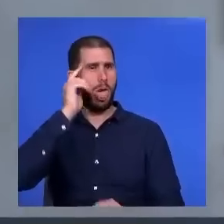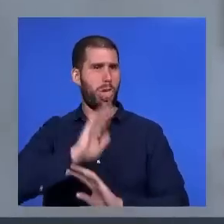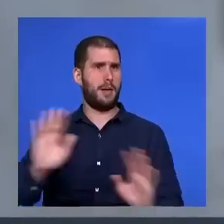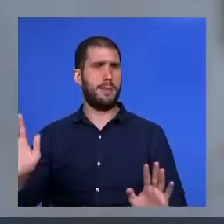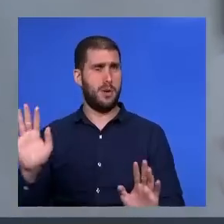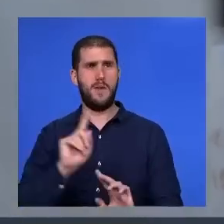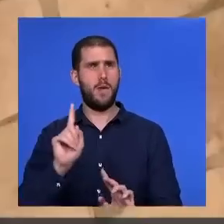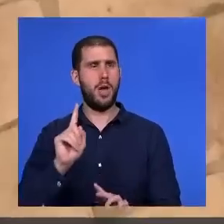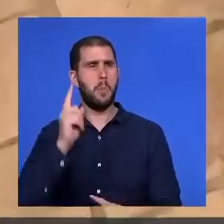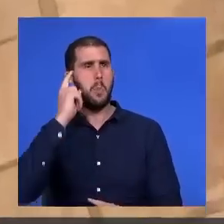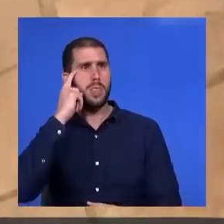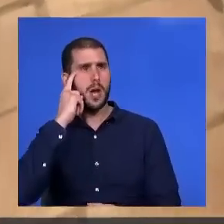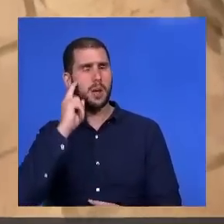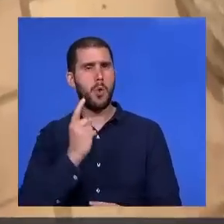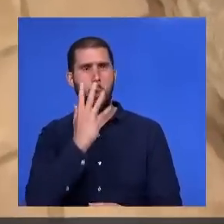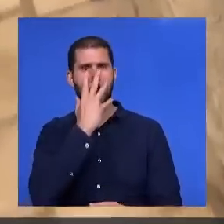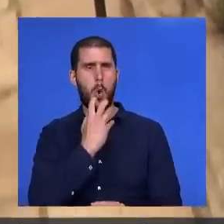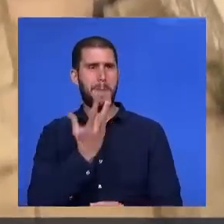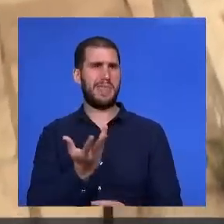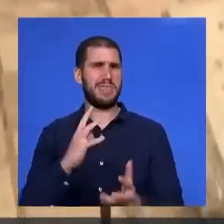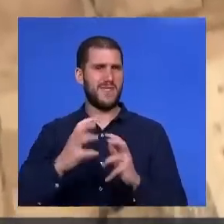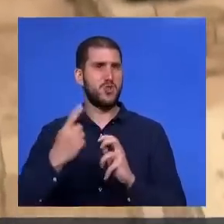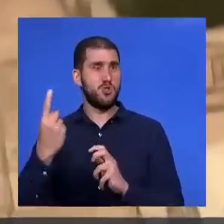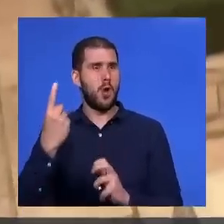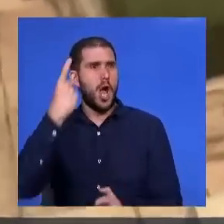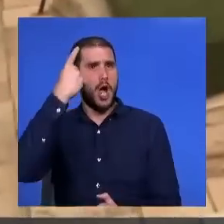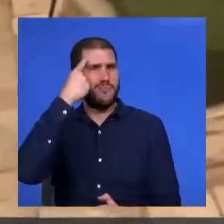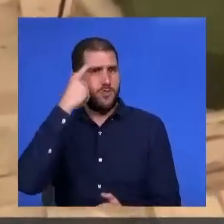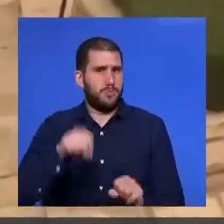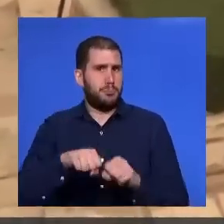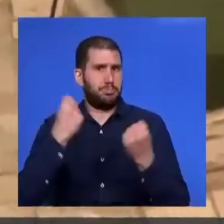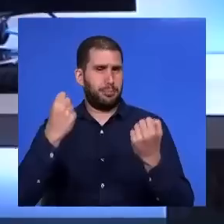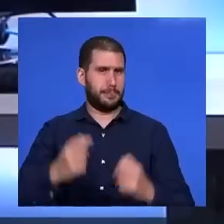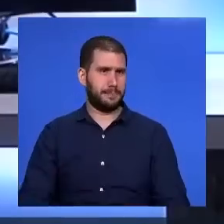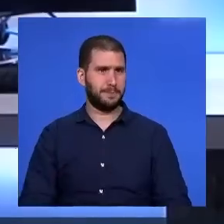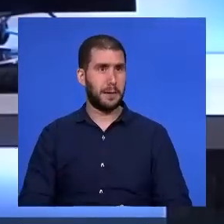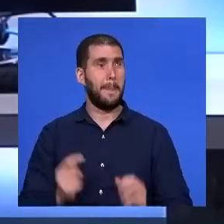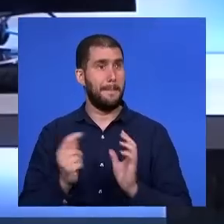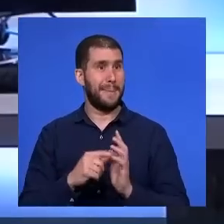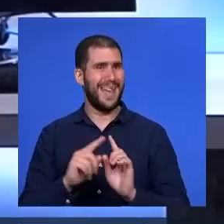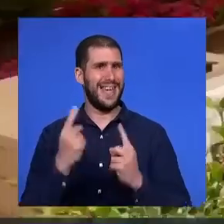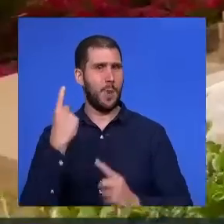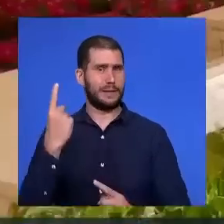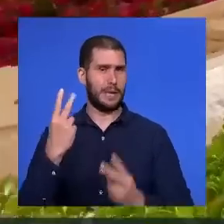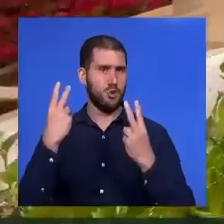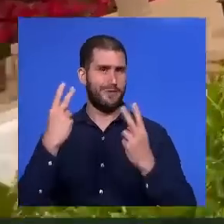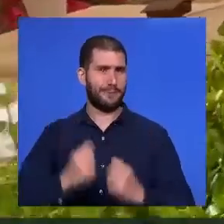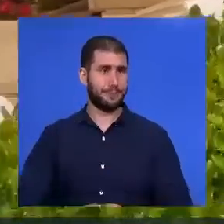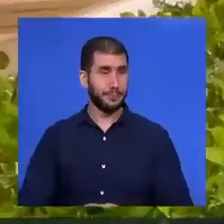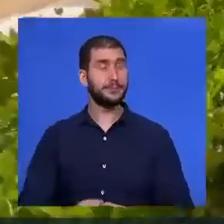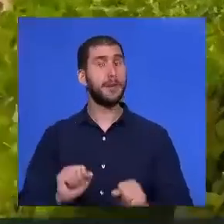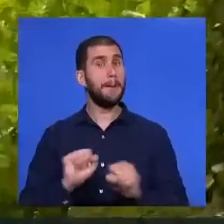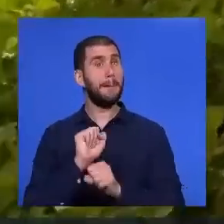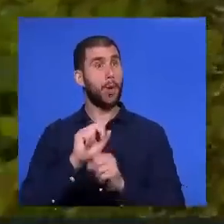ולא להיות מודאגים מעוגמת הנפש שחשבו שתיגרם כתוצאה מהאירוע המכונן הזה. מחאות מתוכננות